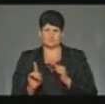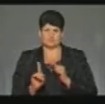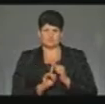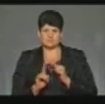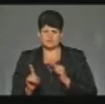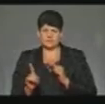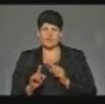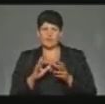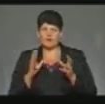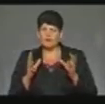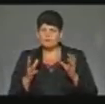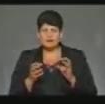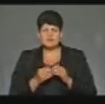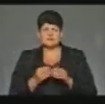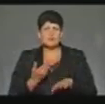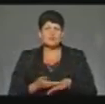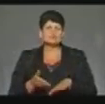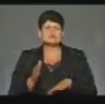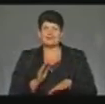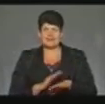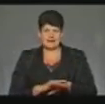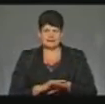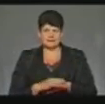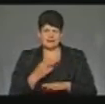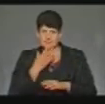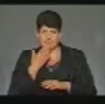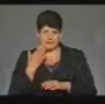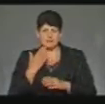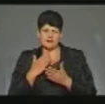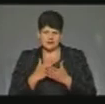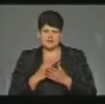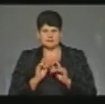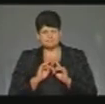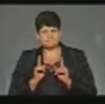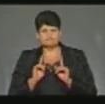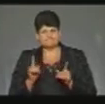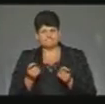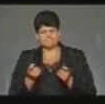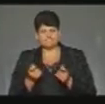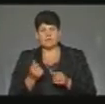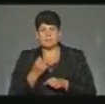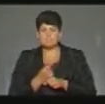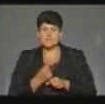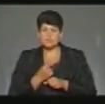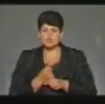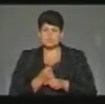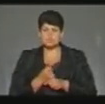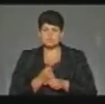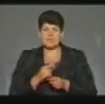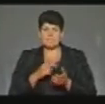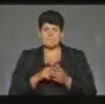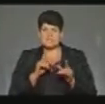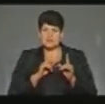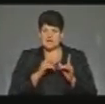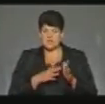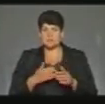в принципі, як таких ускладнень, немає, але є нюанси, на якими працює і міська рада.